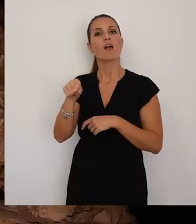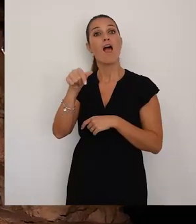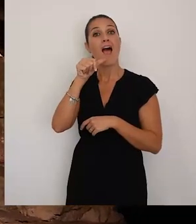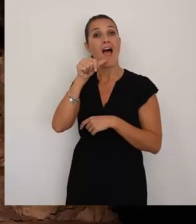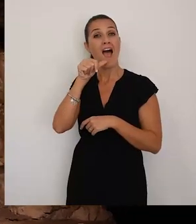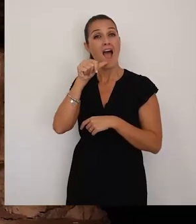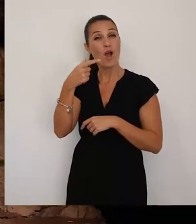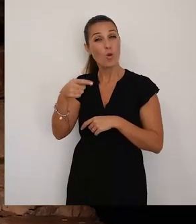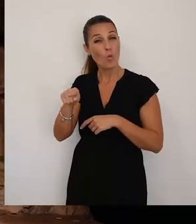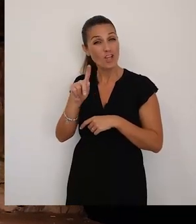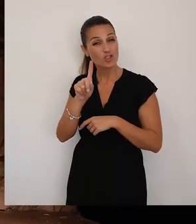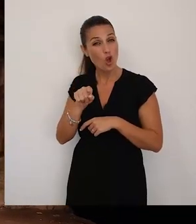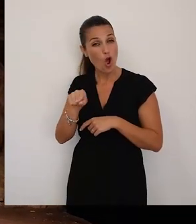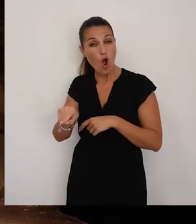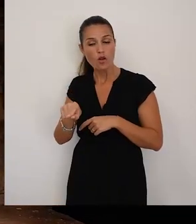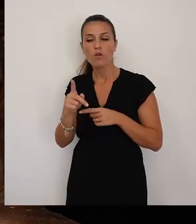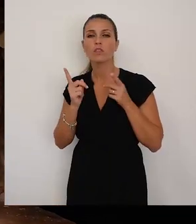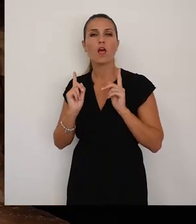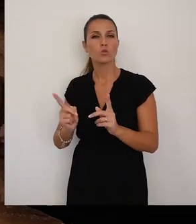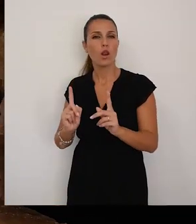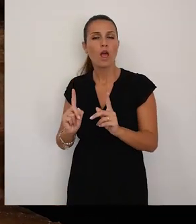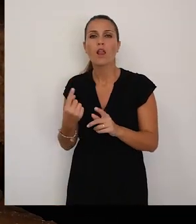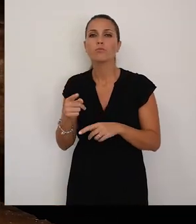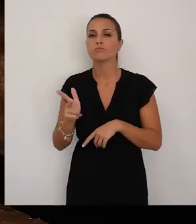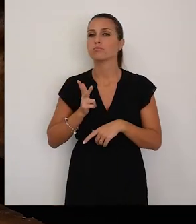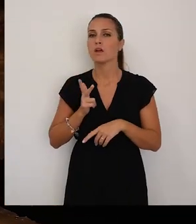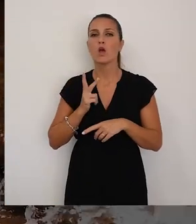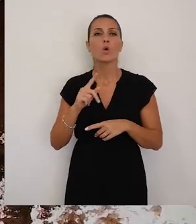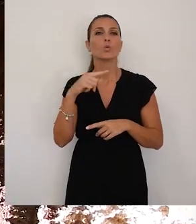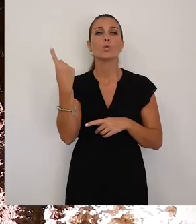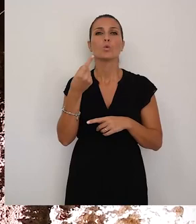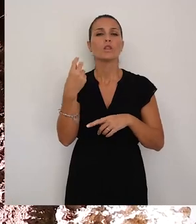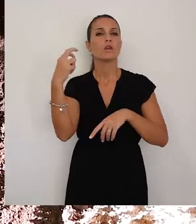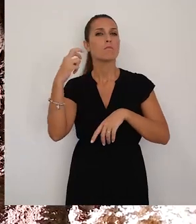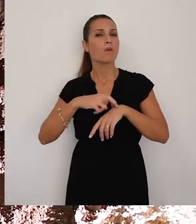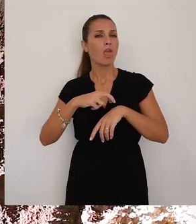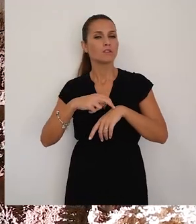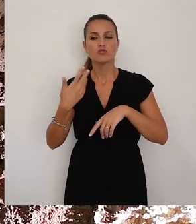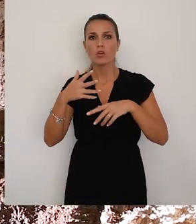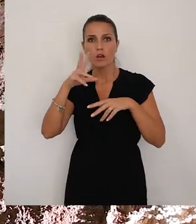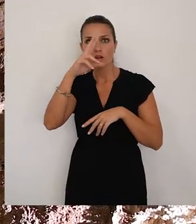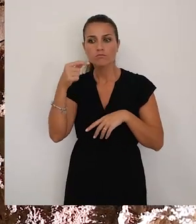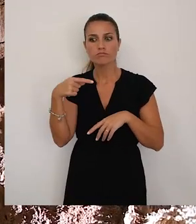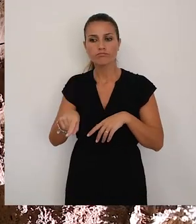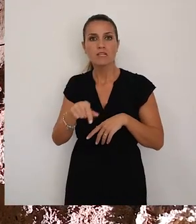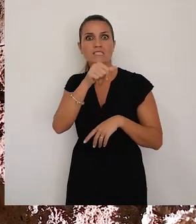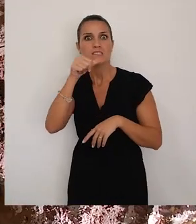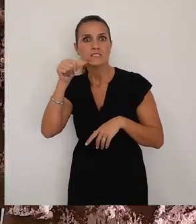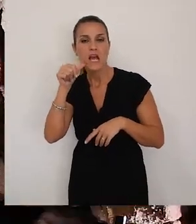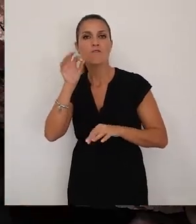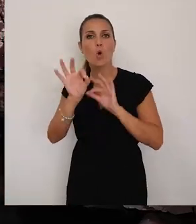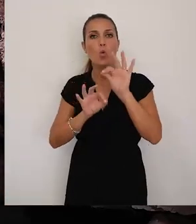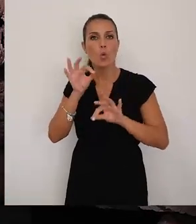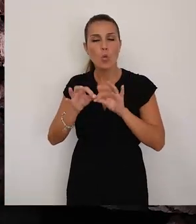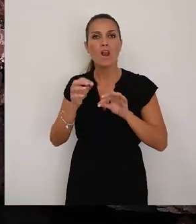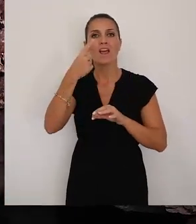di un importante patrimonio idrico-naturale dalle qualità mediche riconosciute già nei secoli passati, utili specialmente alla cura